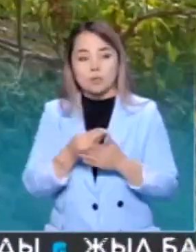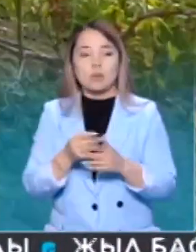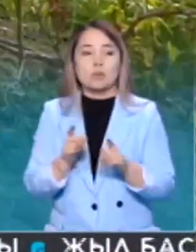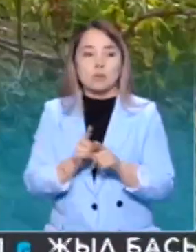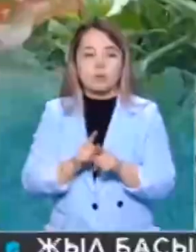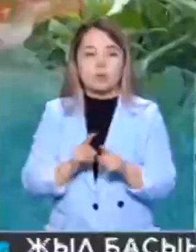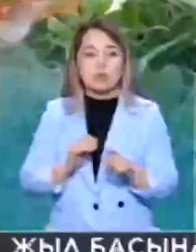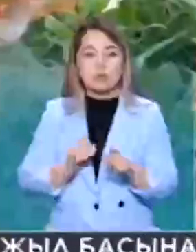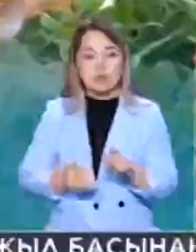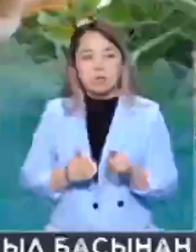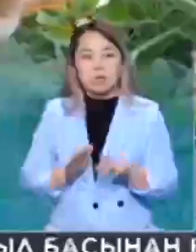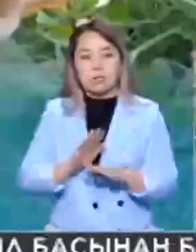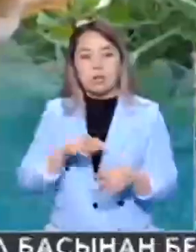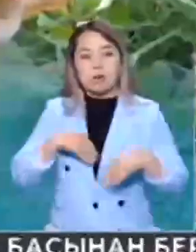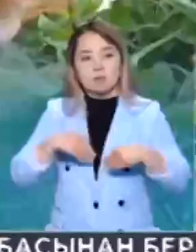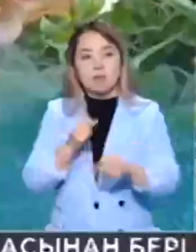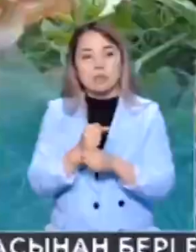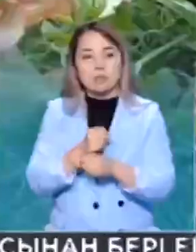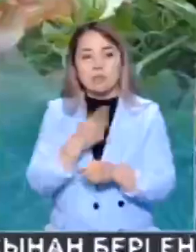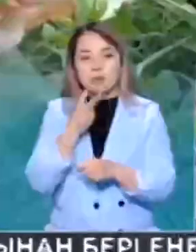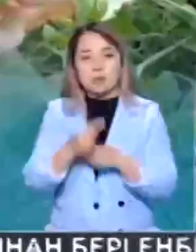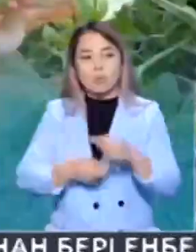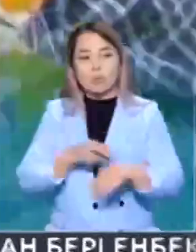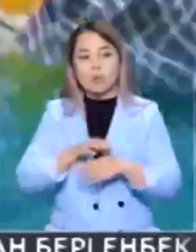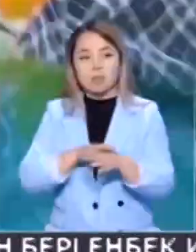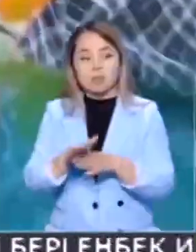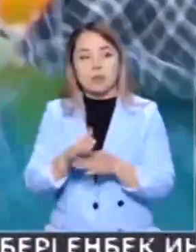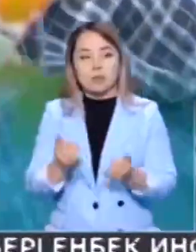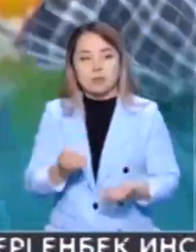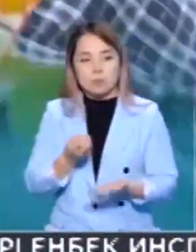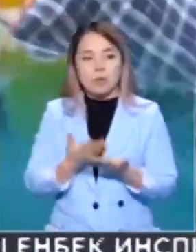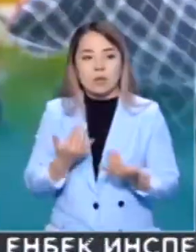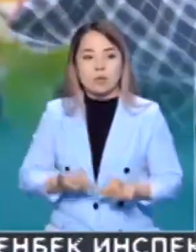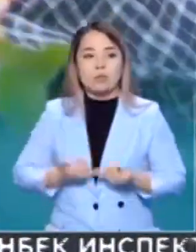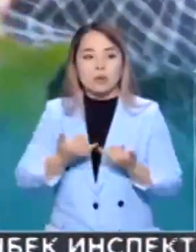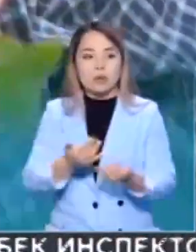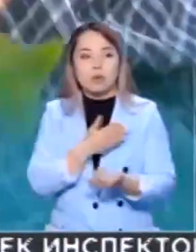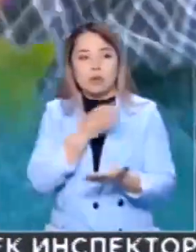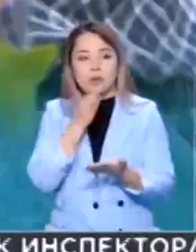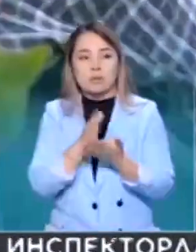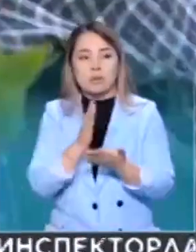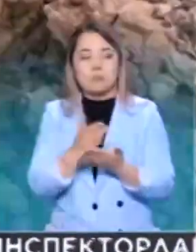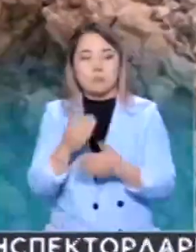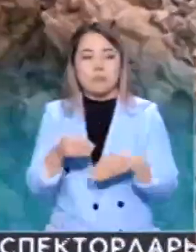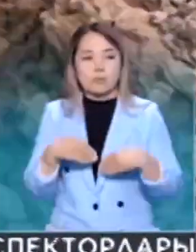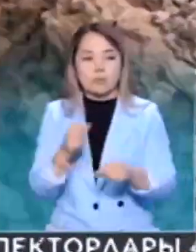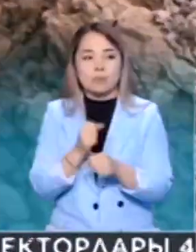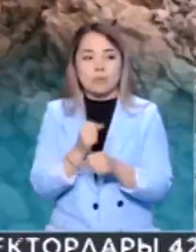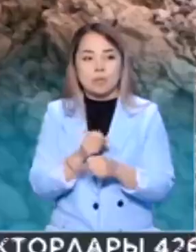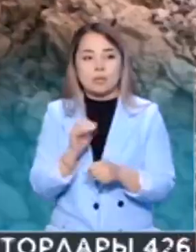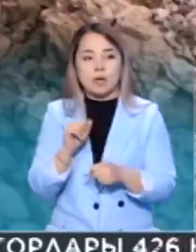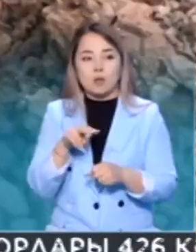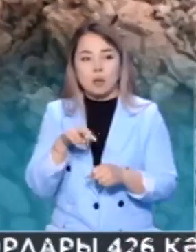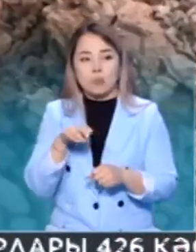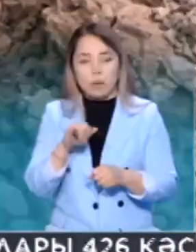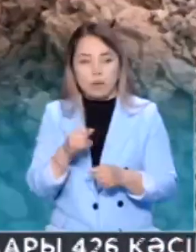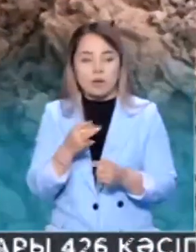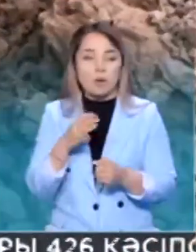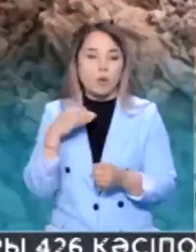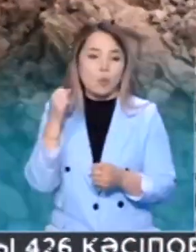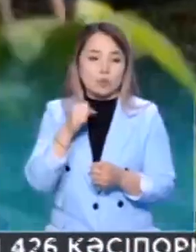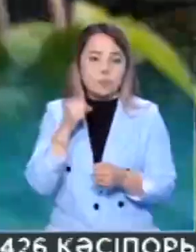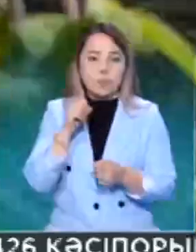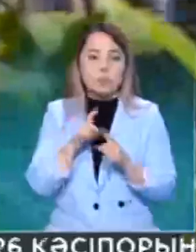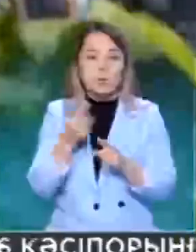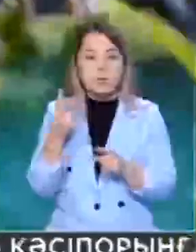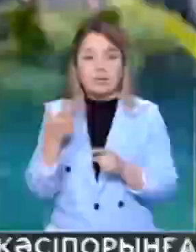қарамастан, оны баққа айналдырғаным кейінгі ұрпақ саялайтын жер болғанын қаладым дейді ол. Жайлаубай Қалмырзаев кезінде Өзбекстанда да